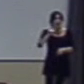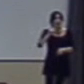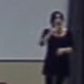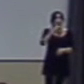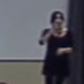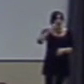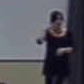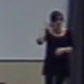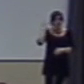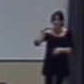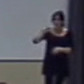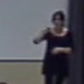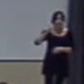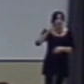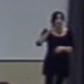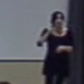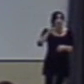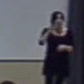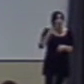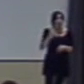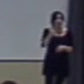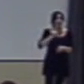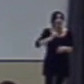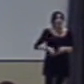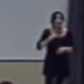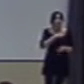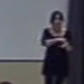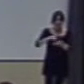de la Ciutadania, en funcions. Endavant.